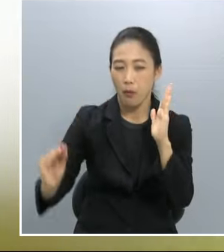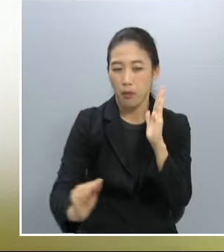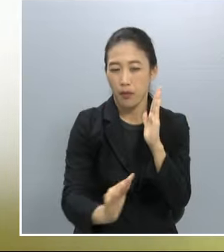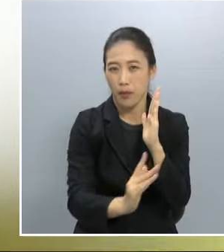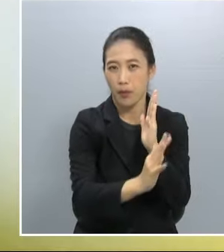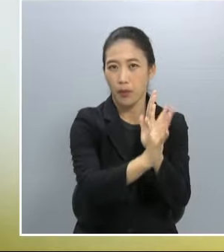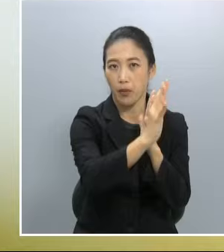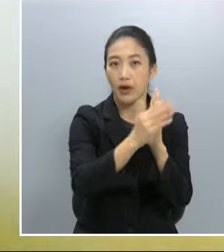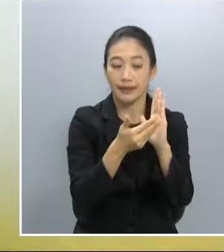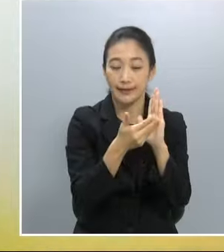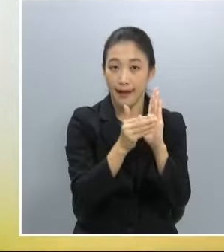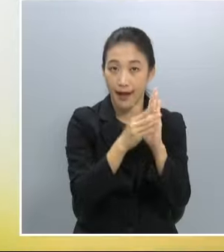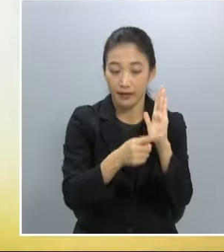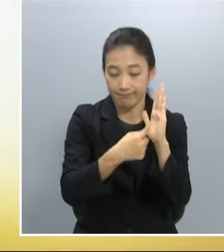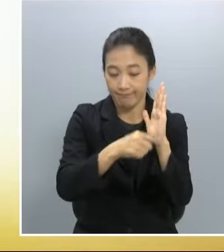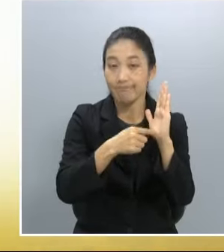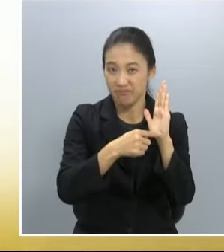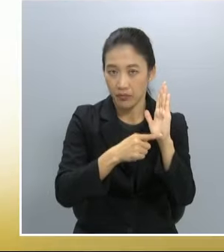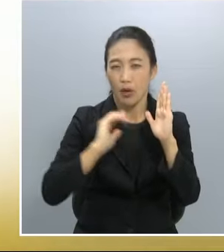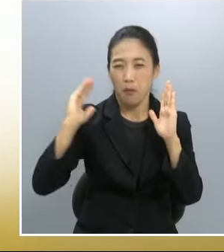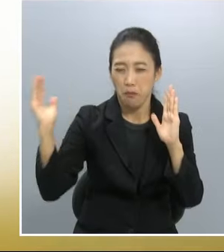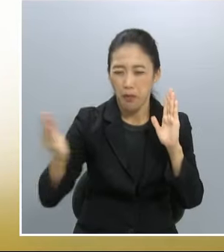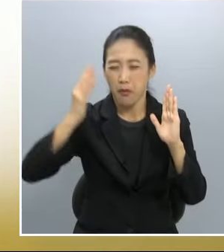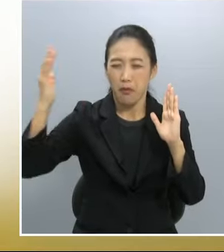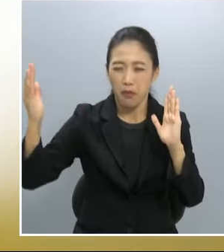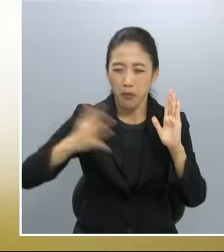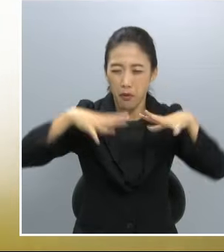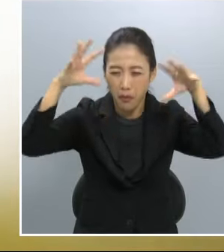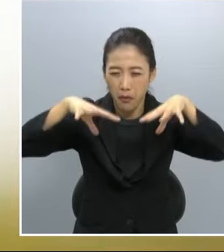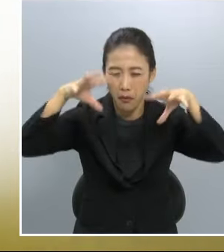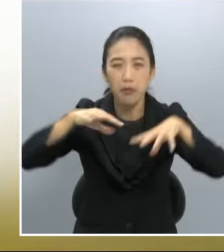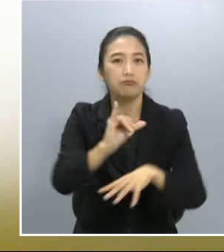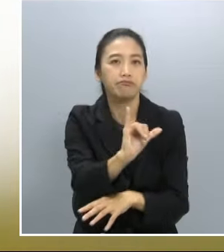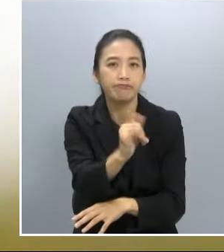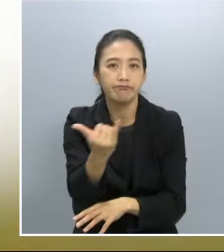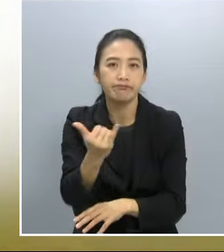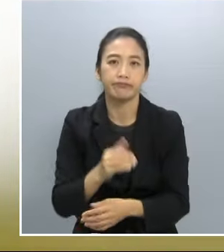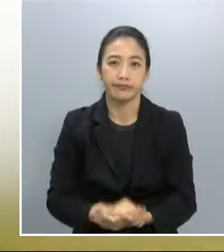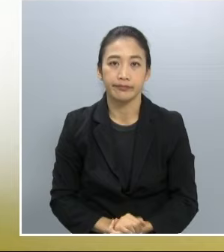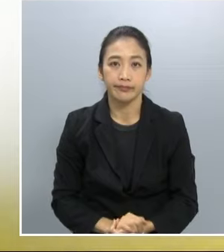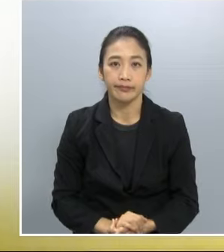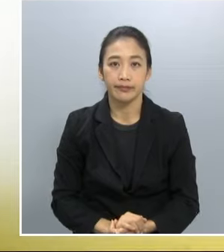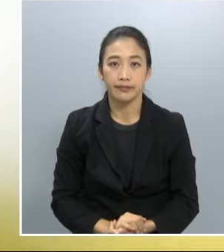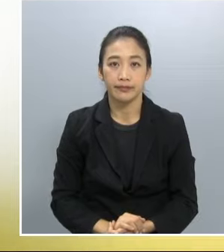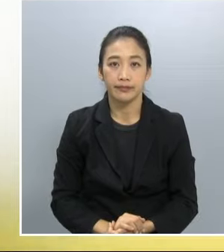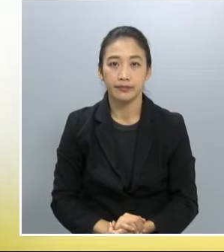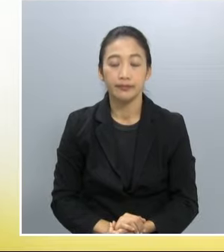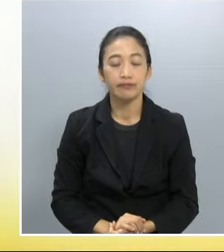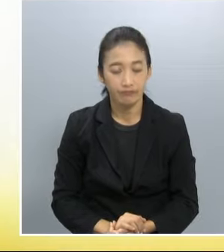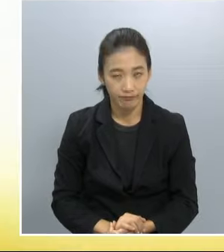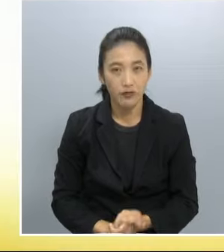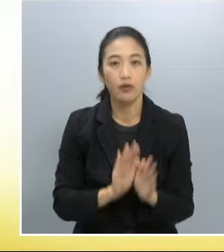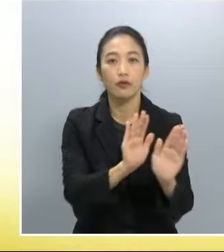ภาคอีสานตอนล่างยังคงมีพายุฤดูร้อนเกิดขึ้นบางพื้นที่นะคะอ้าวนี่แหละครับท่านผู้ชมระมัดระวังด้วยเรื่อง